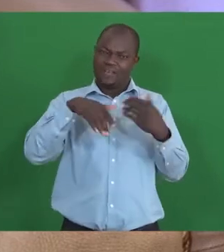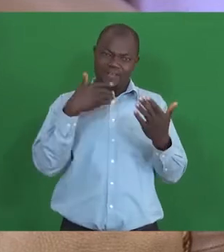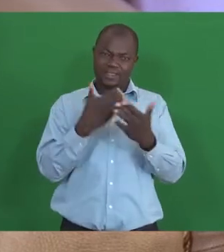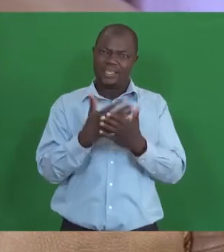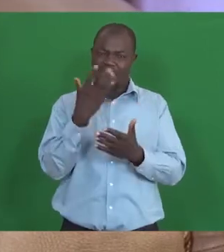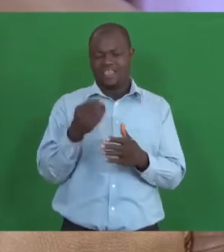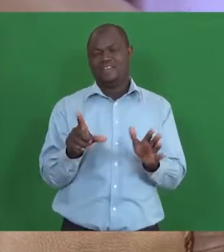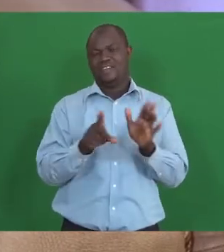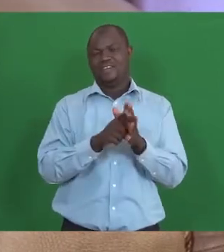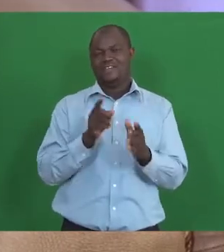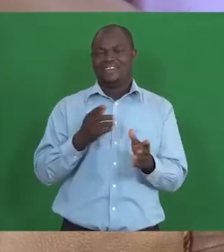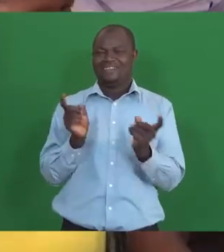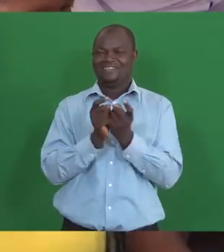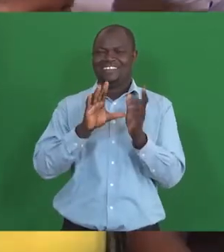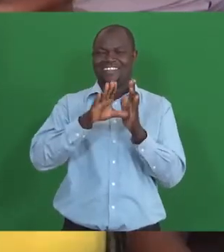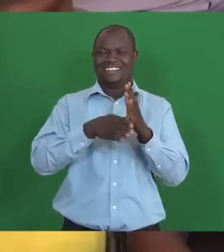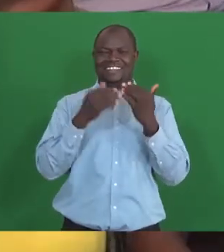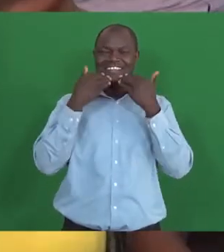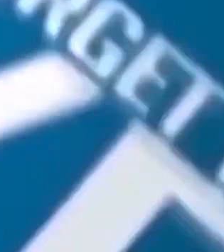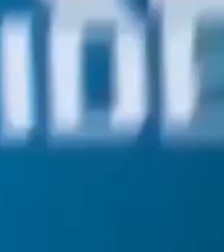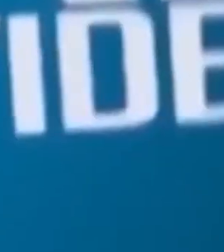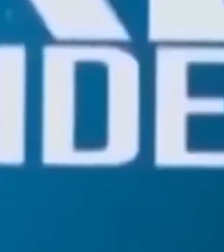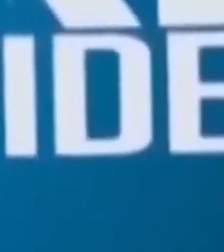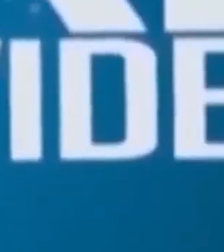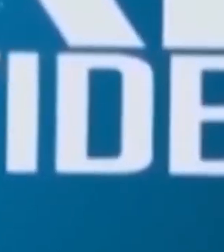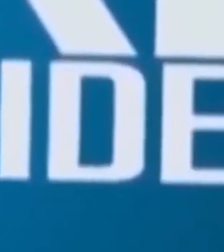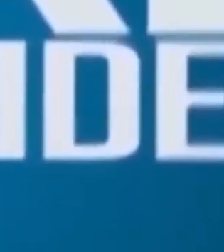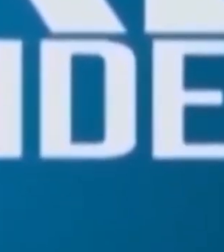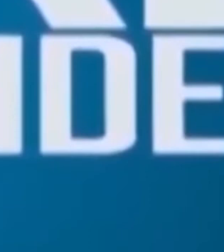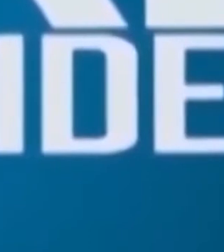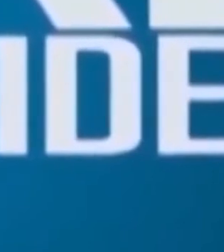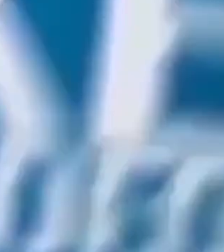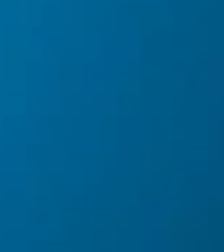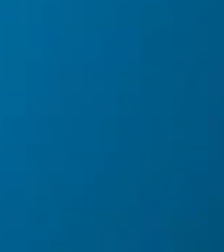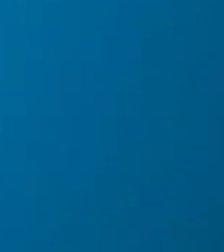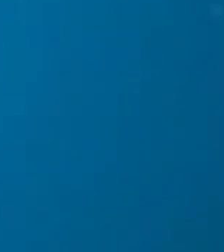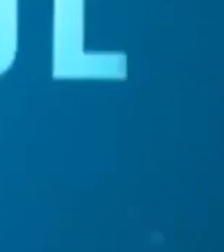zvese zvine mutemo katisangane nemutsika.